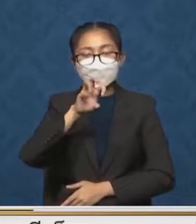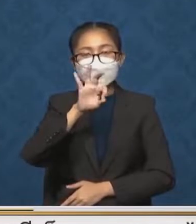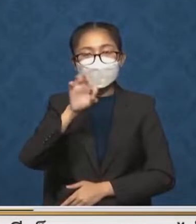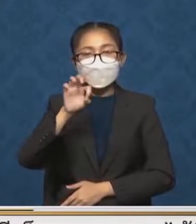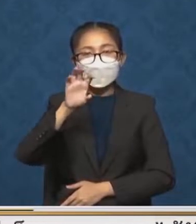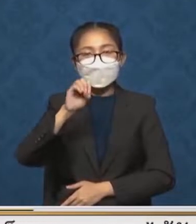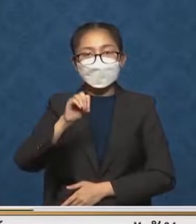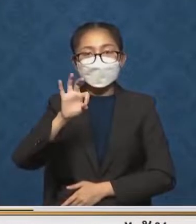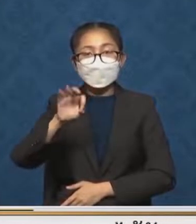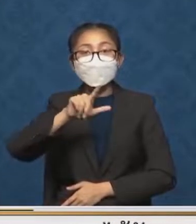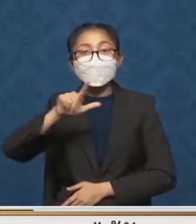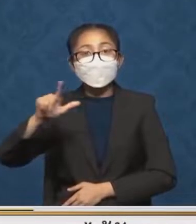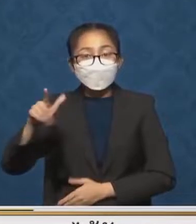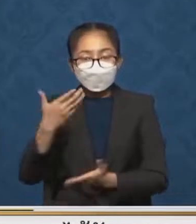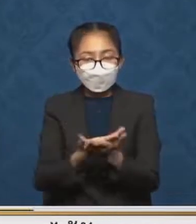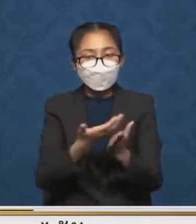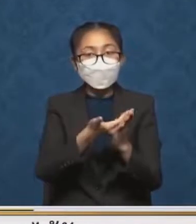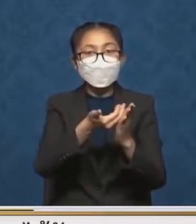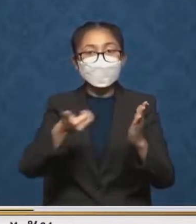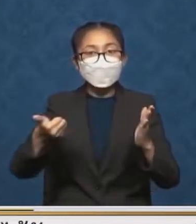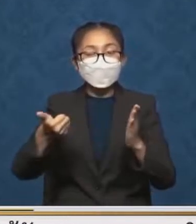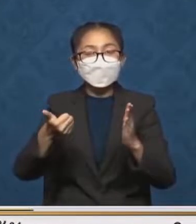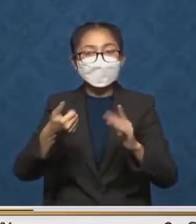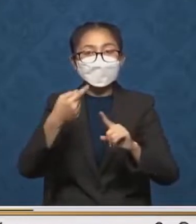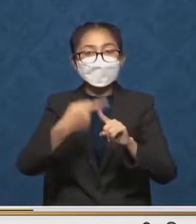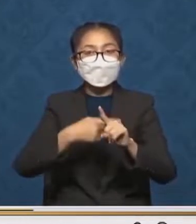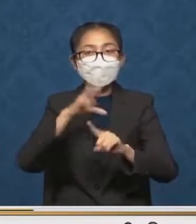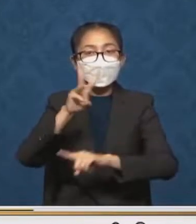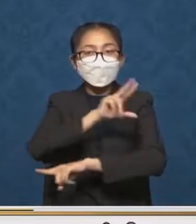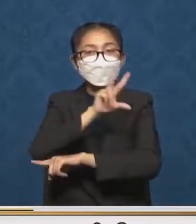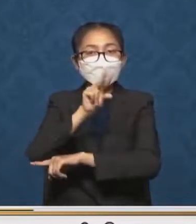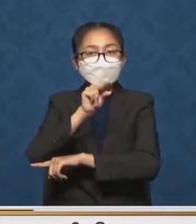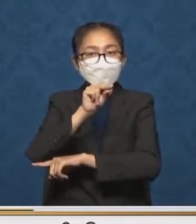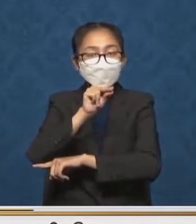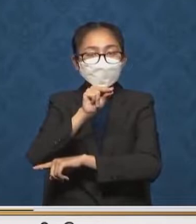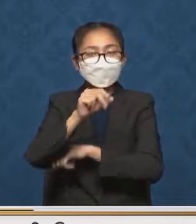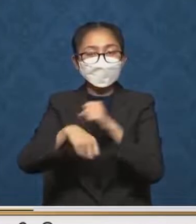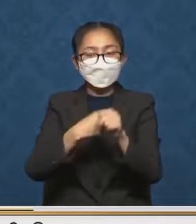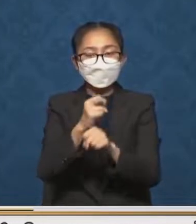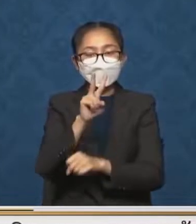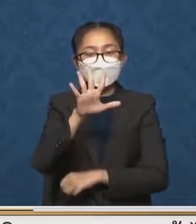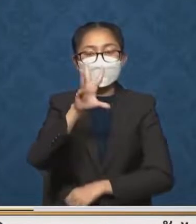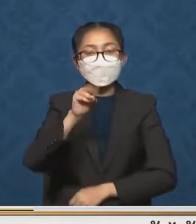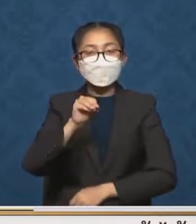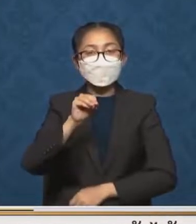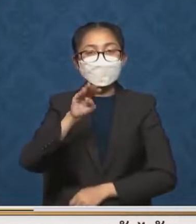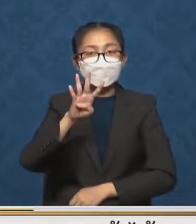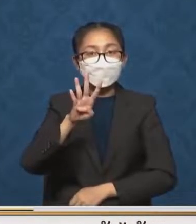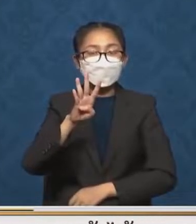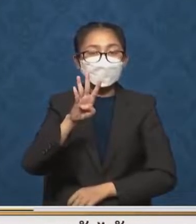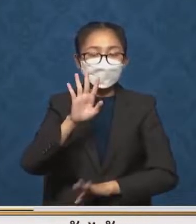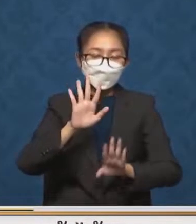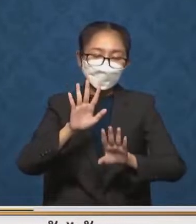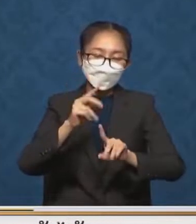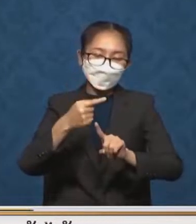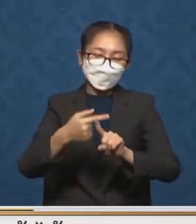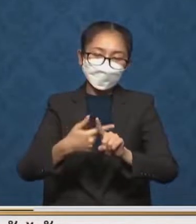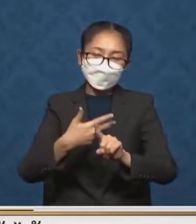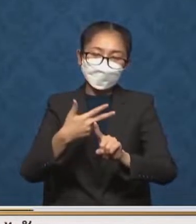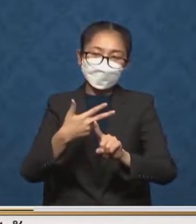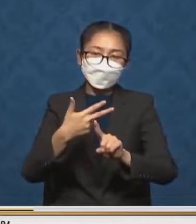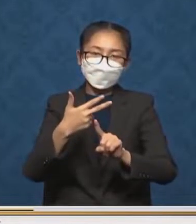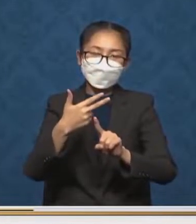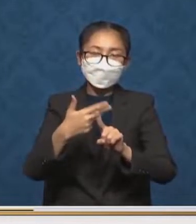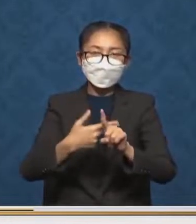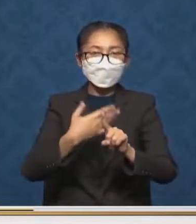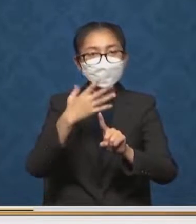าทจากการเบิรกจ่ายนักวันที่ 30 นิทุนายนพ.ส. 2,564 ซึกผ่านมากว่า 3 ไรมาติของปีงบ